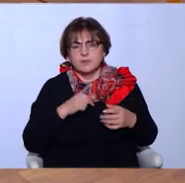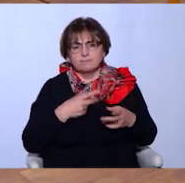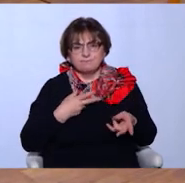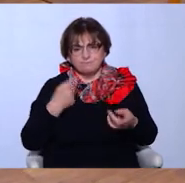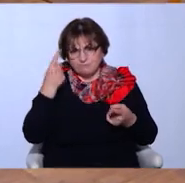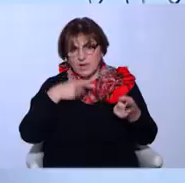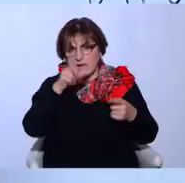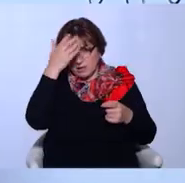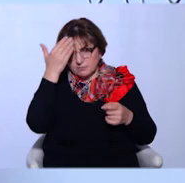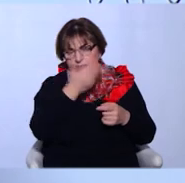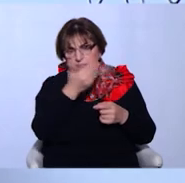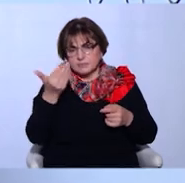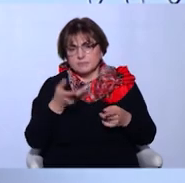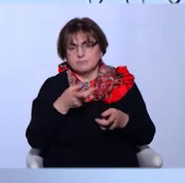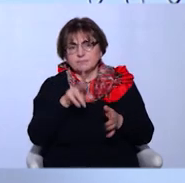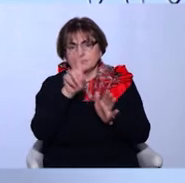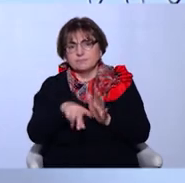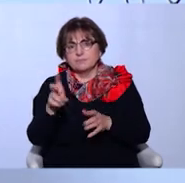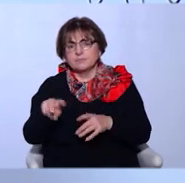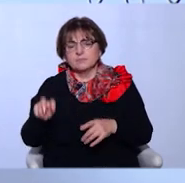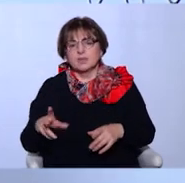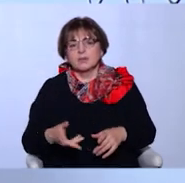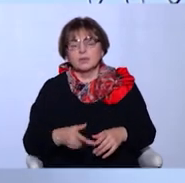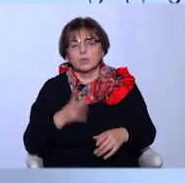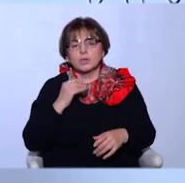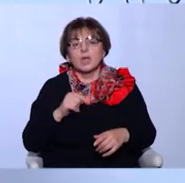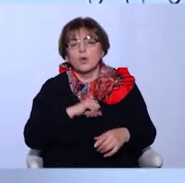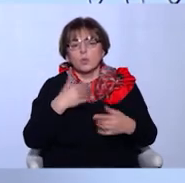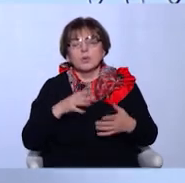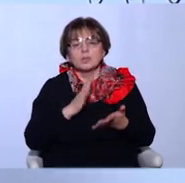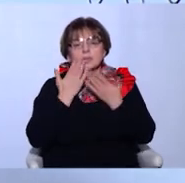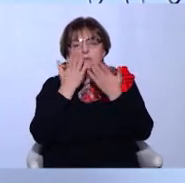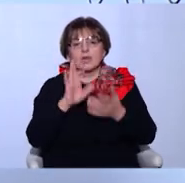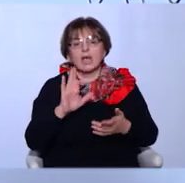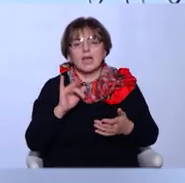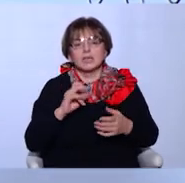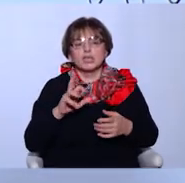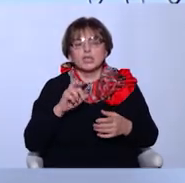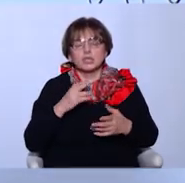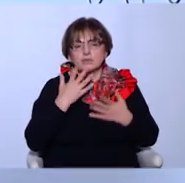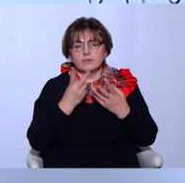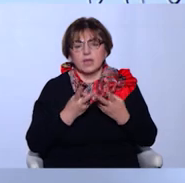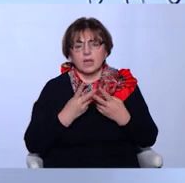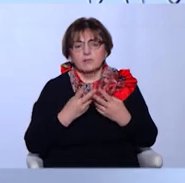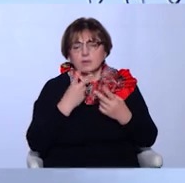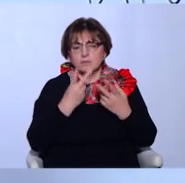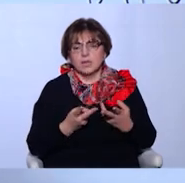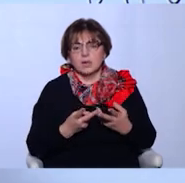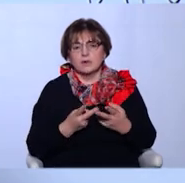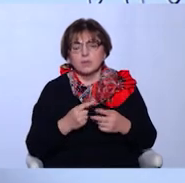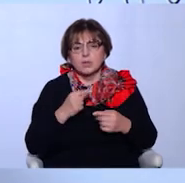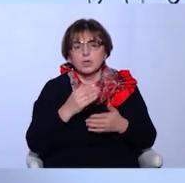დეგრადაცია ერის ამას მერე ცალკე თავებში, როცა ქართლის ჭირს წაიკითხავთ, საგანგებო ყურადღებას მიაქცევთ და ნახავთ